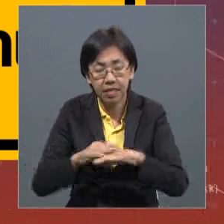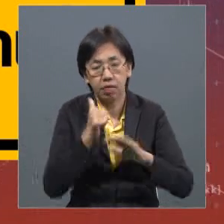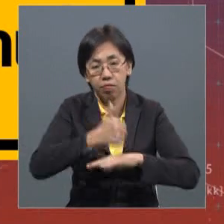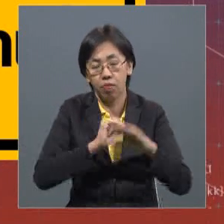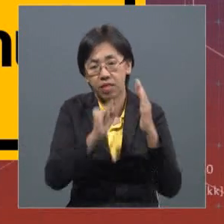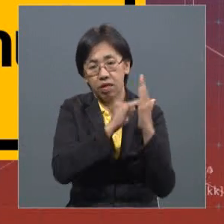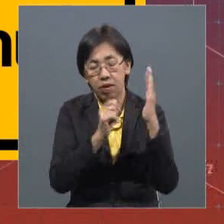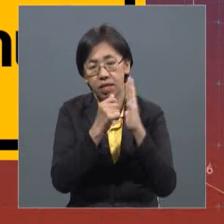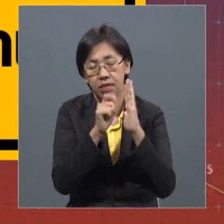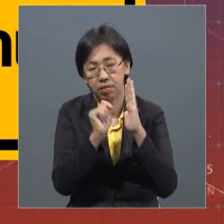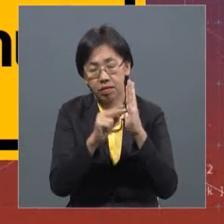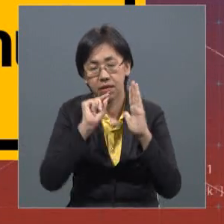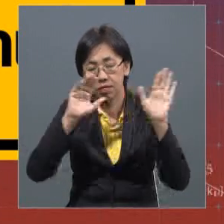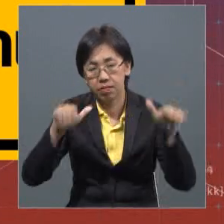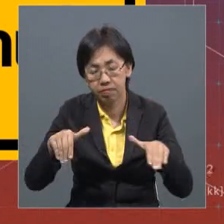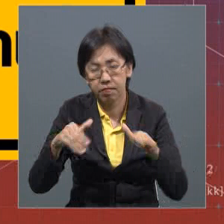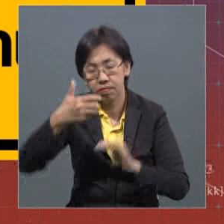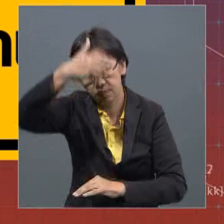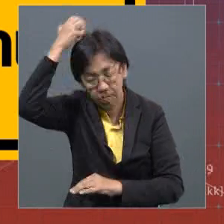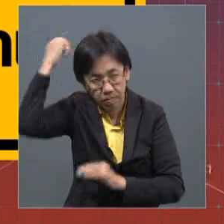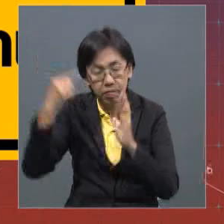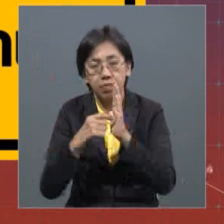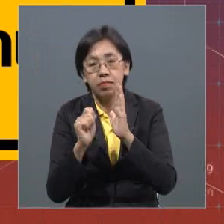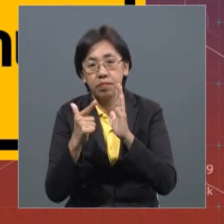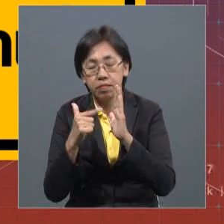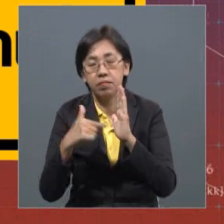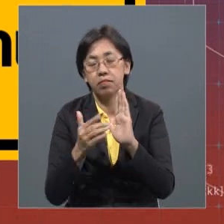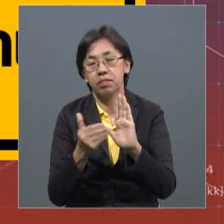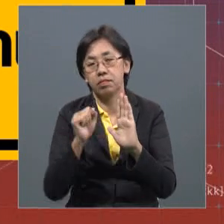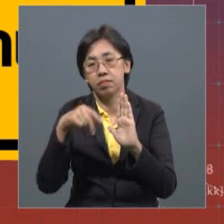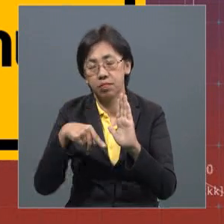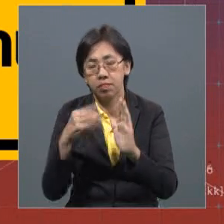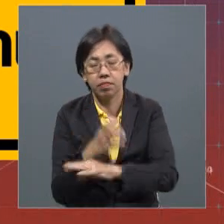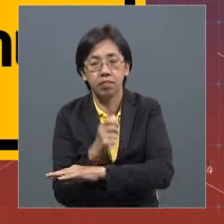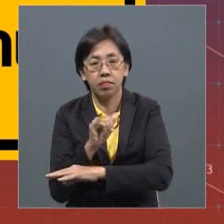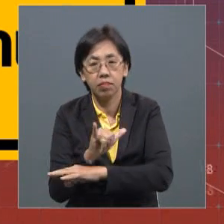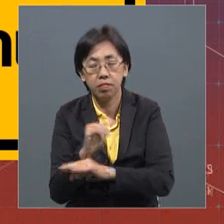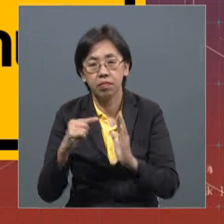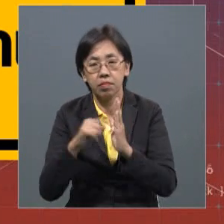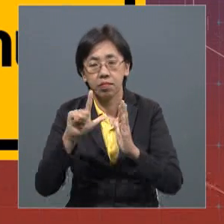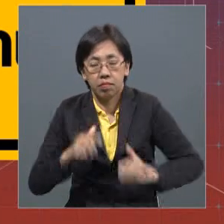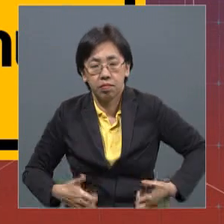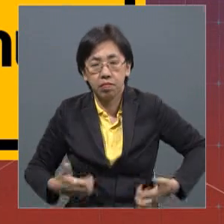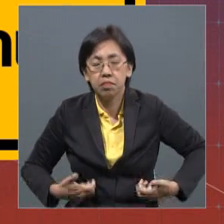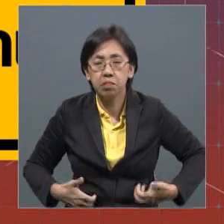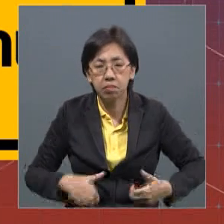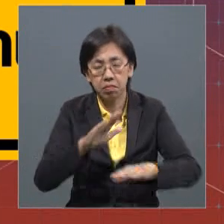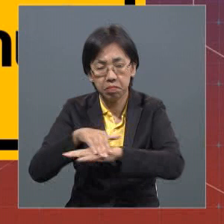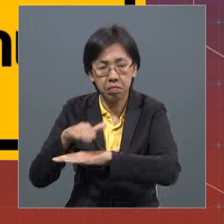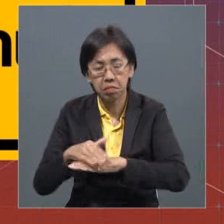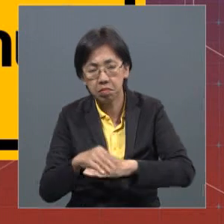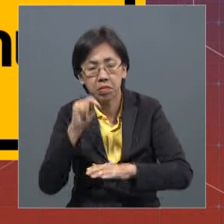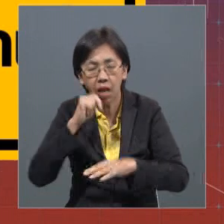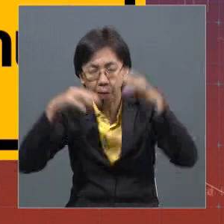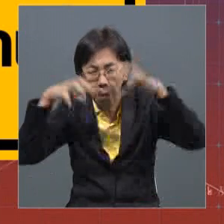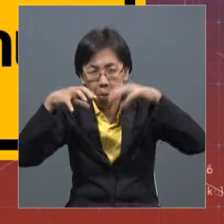อุทัยธานีชัยนาทสิงห์บุรีอ่างทองสุพรรณบุรีพระนครศรีอยุธยาและลพบุรีมีการแจ้งเตือนสถานการณ์